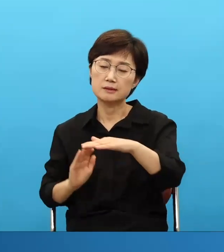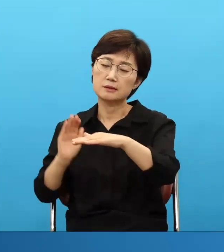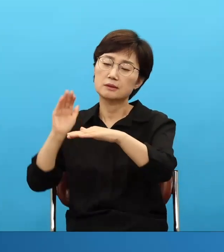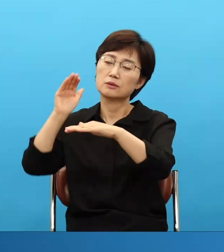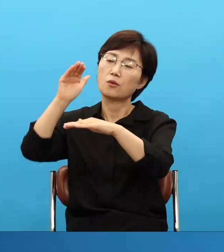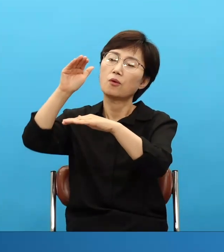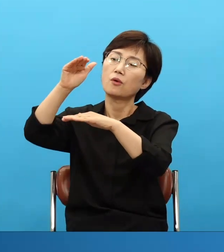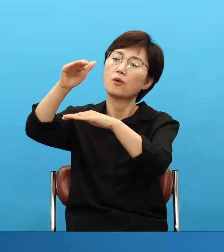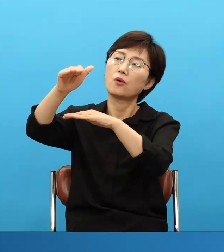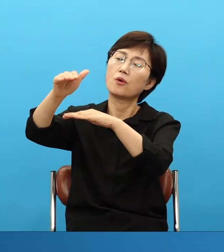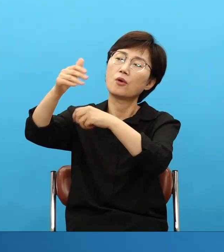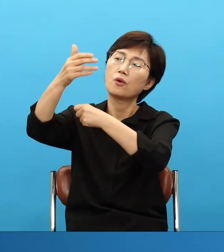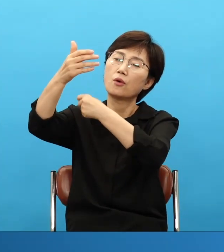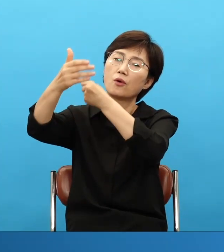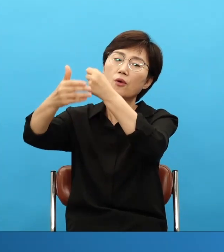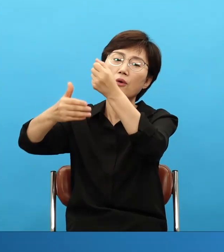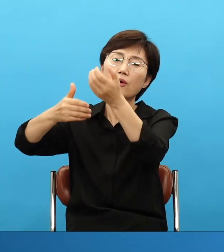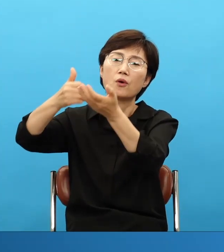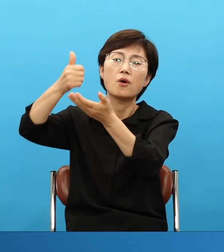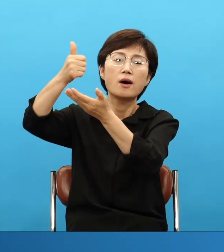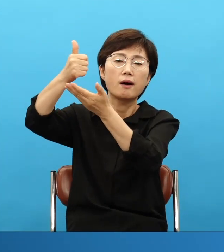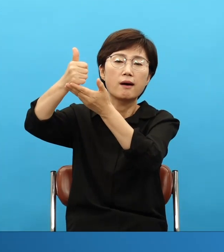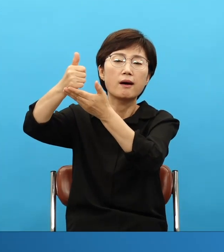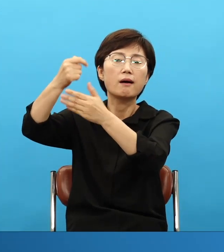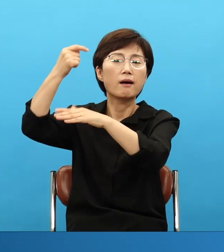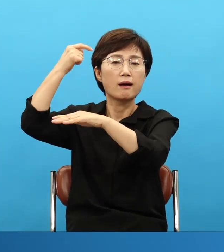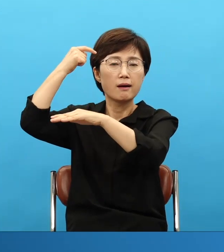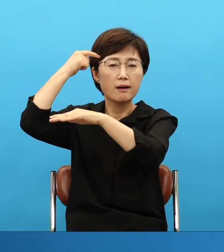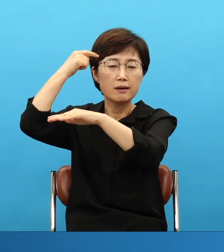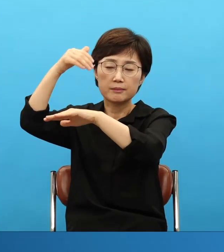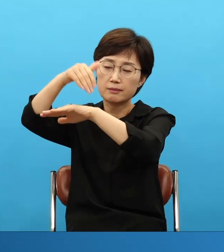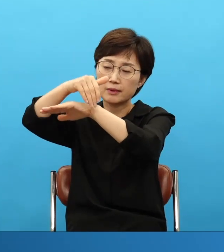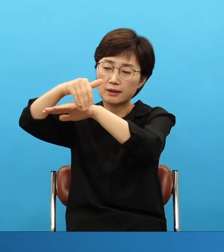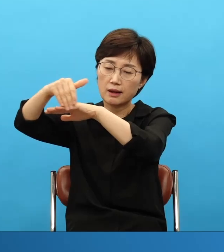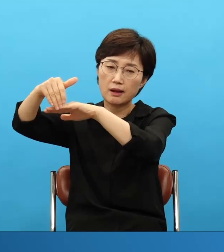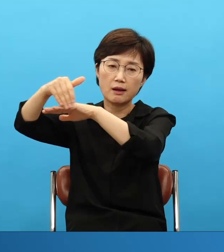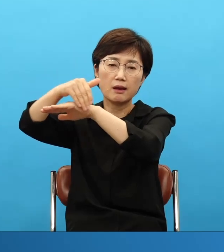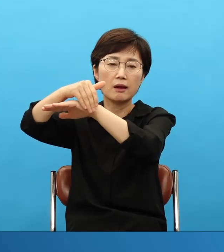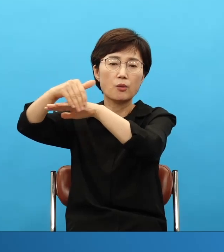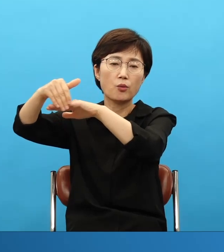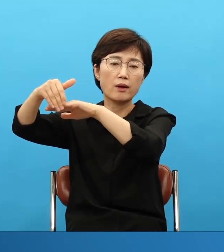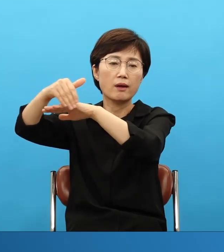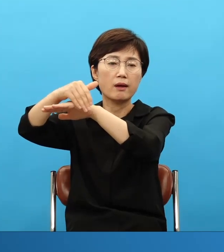소원을 서 하나님